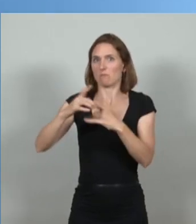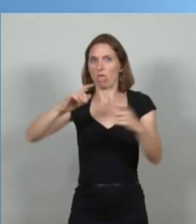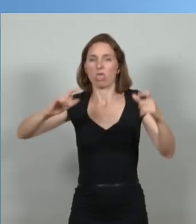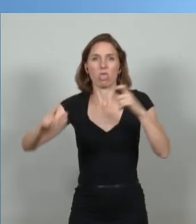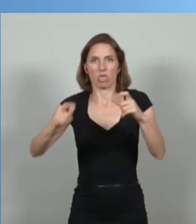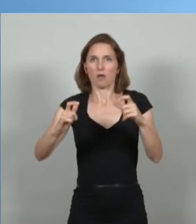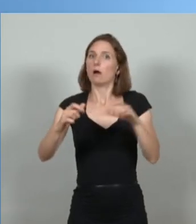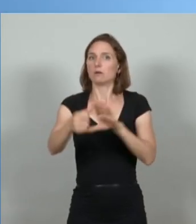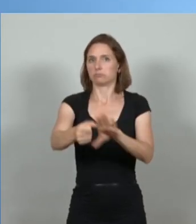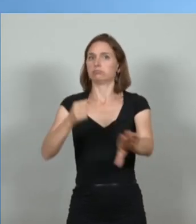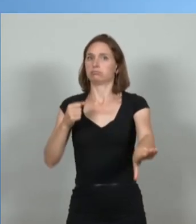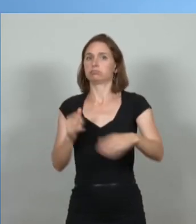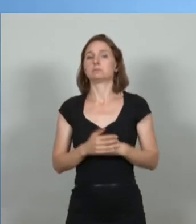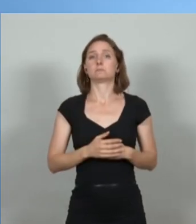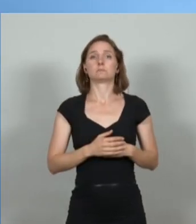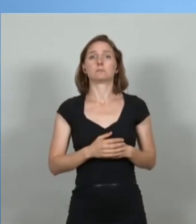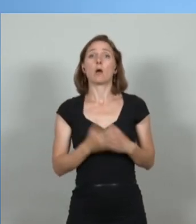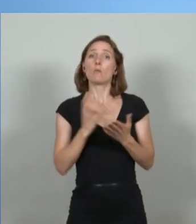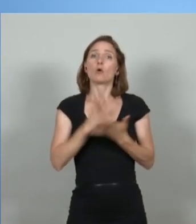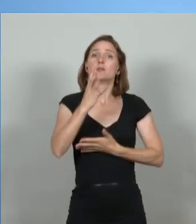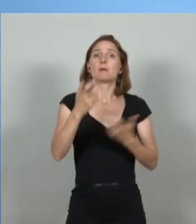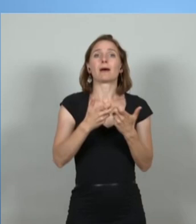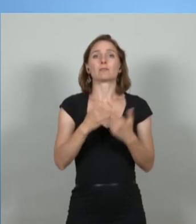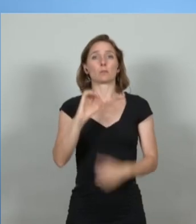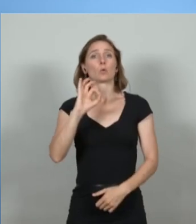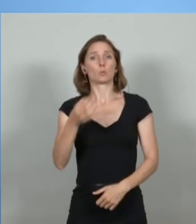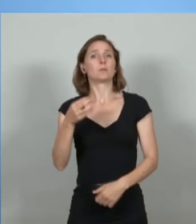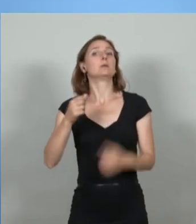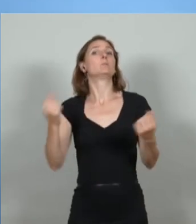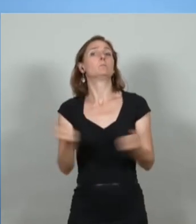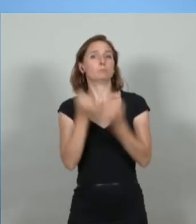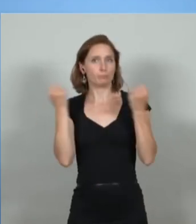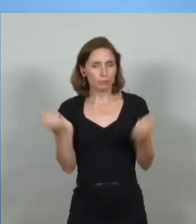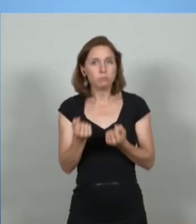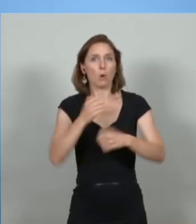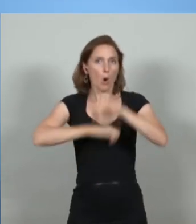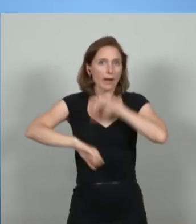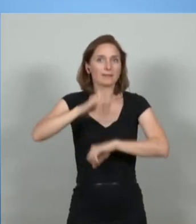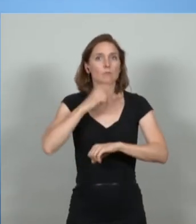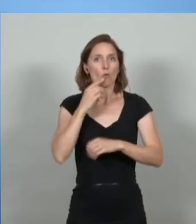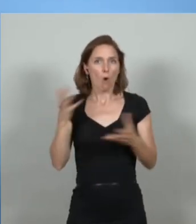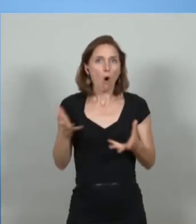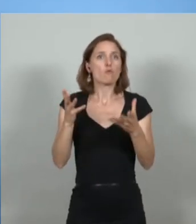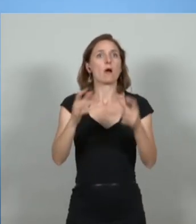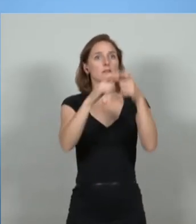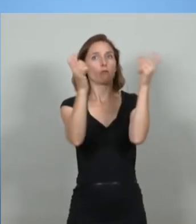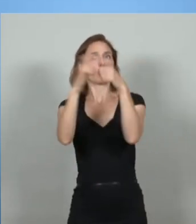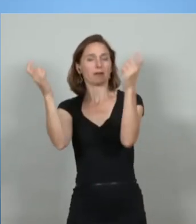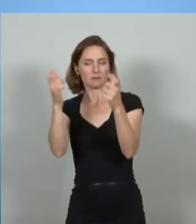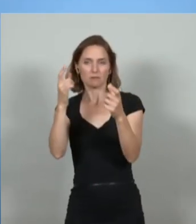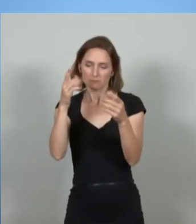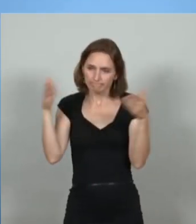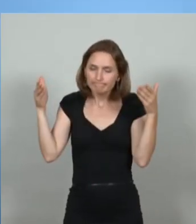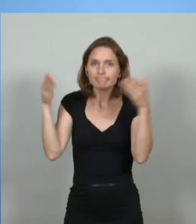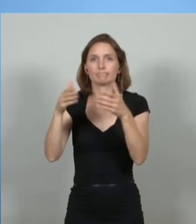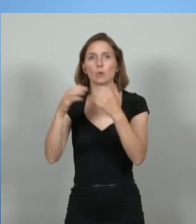telles que 8 pubs ont été mises en place pour accompagner les acteurs vers une activité publicitaire plus responsable en accord avec les nouvelles normes